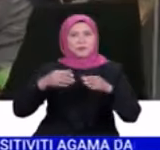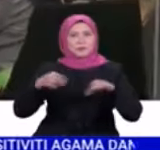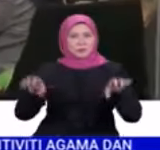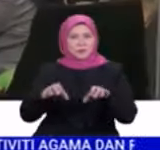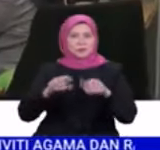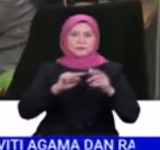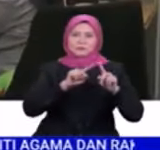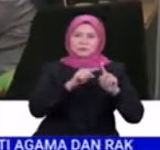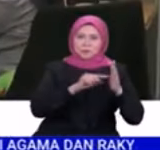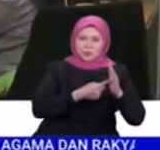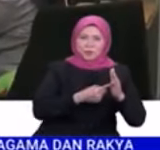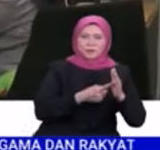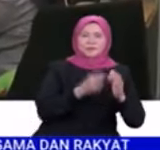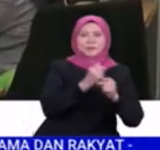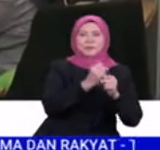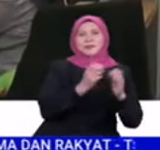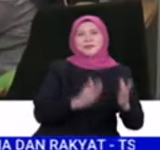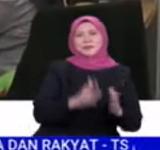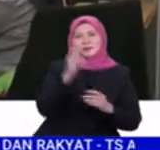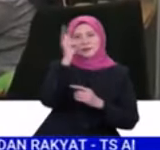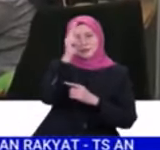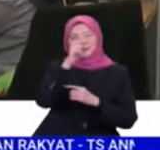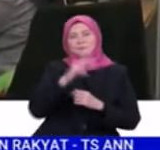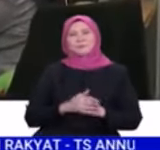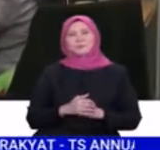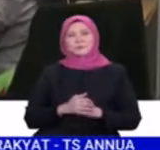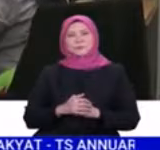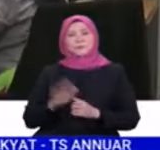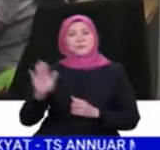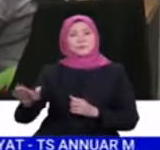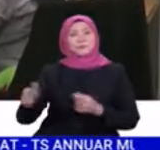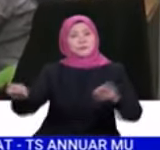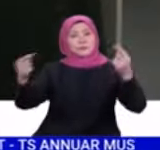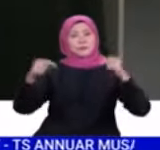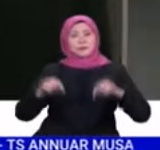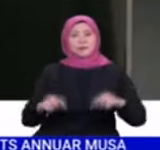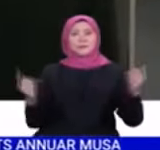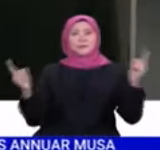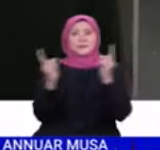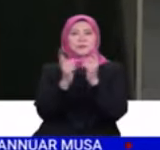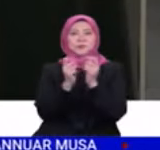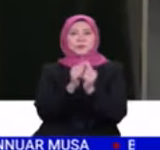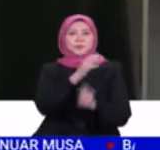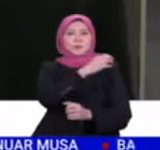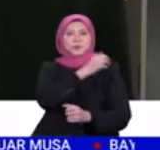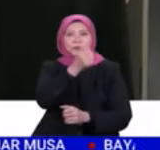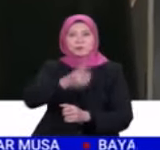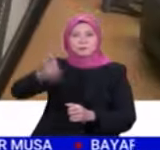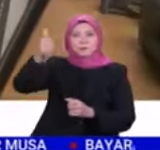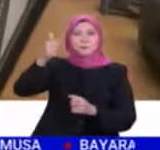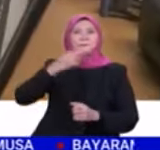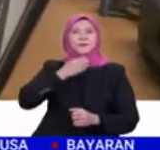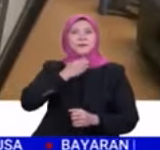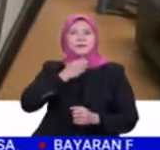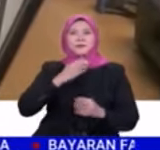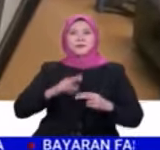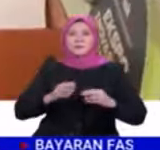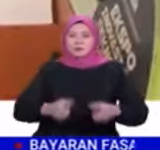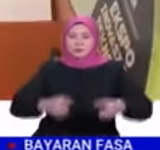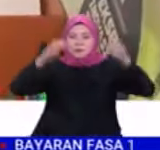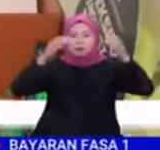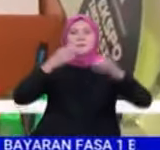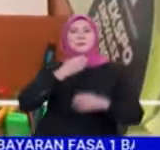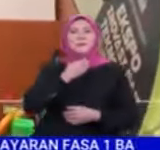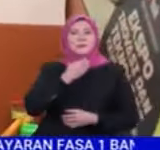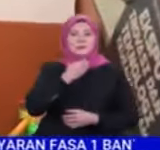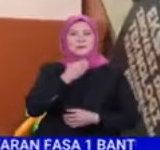penjawat awam Tatum sering membaca fic guys lepas menghadiri Majlis perjumpaan bersama pegawai negeri perak di bangunan perak